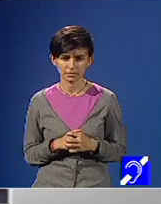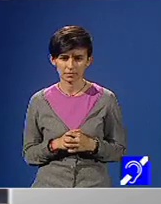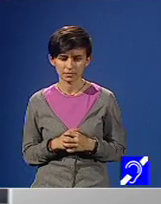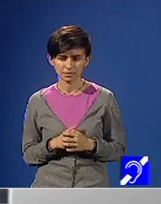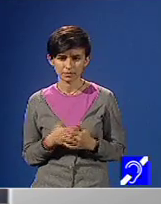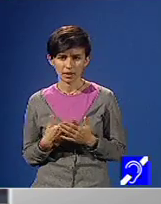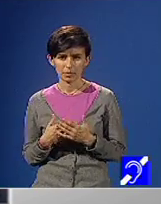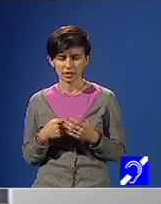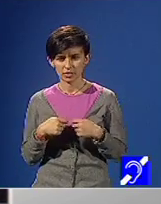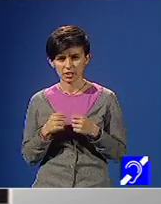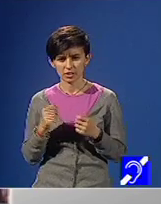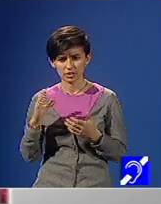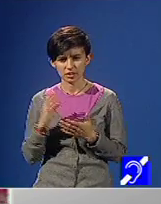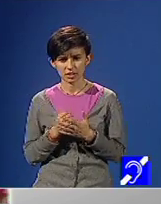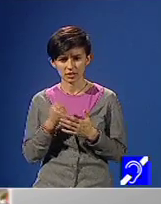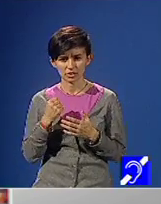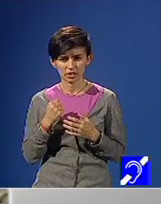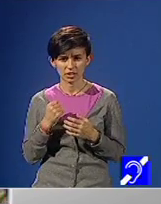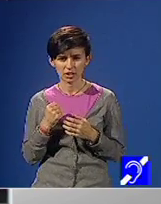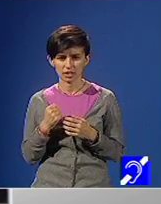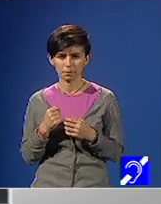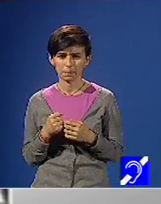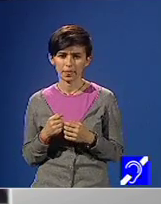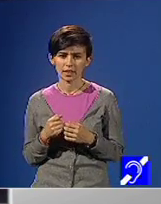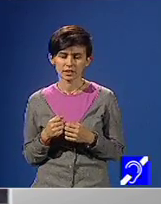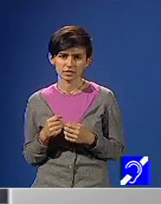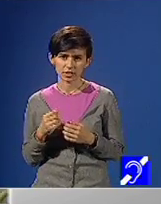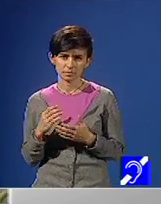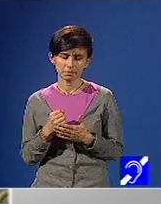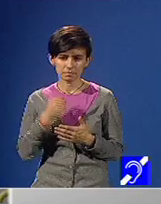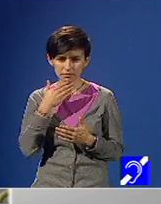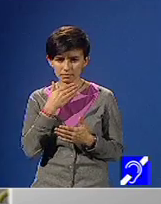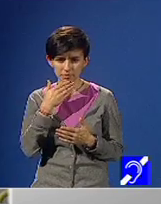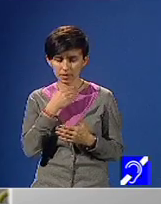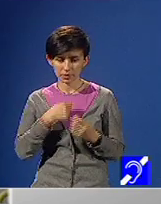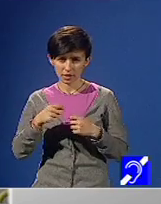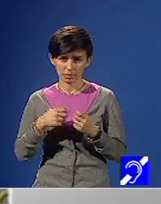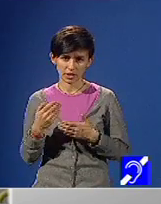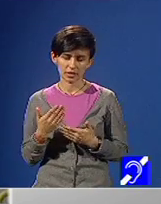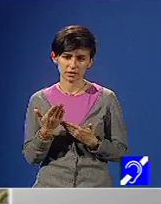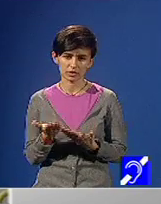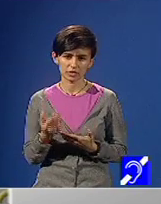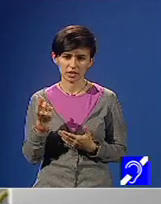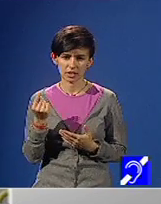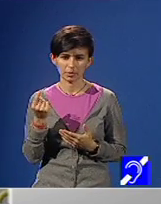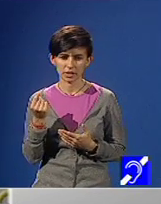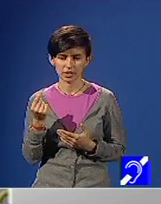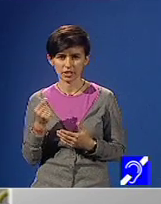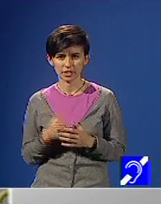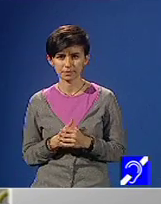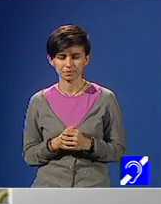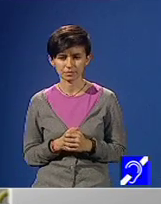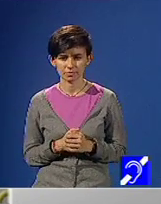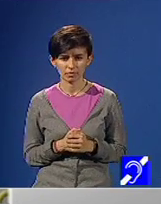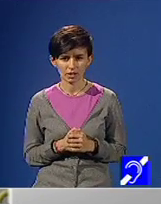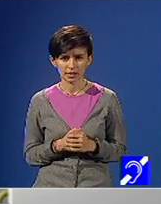lumea câștigă sănătate, însă echipele de pe primele locuri vor câștiga și premiile campaniei, premii care sunt oferite de partenerii Walking Month. Cel mai